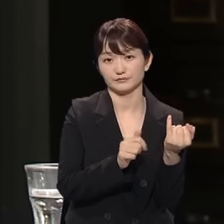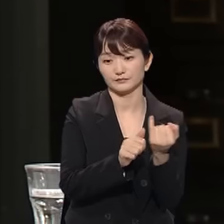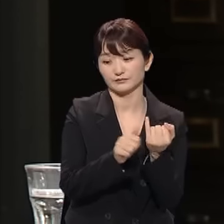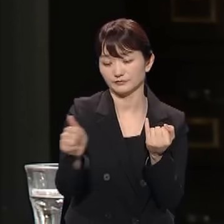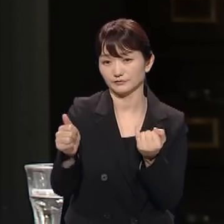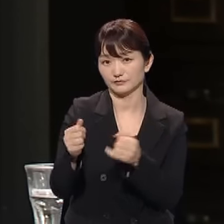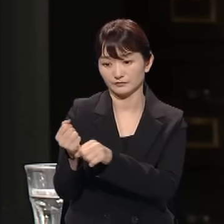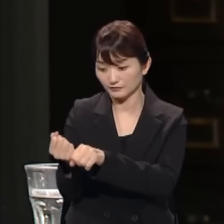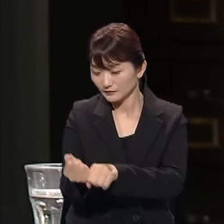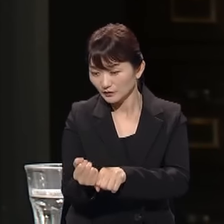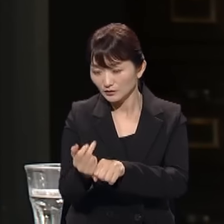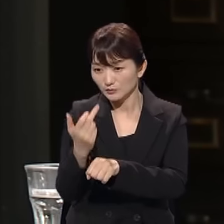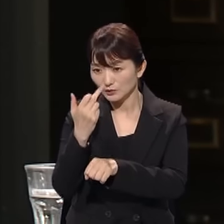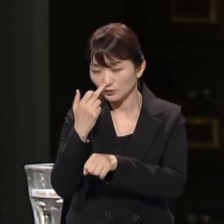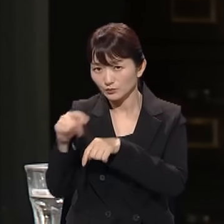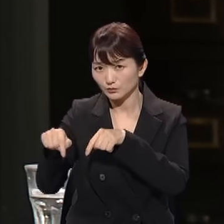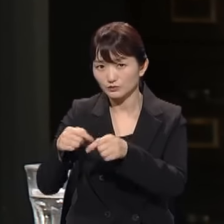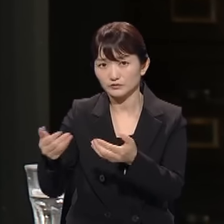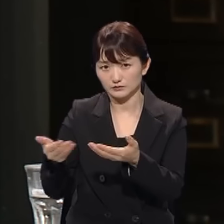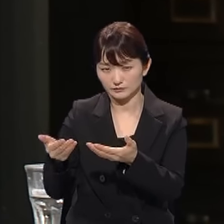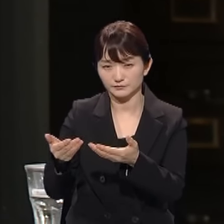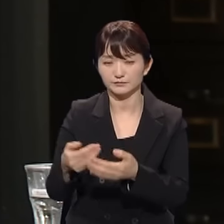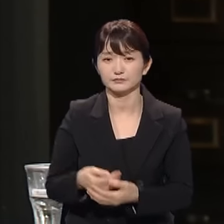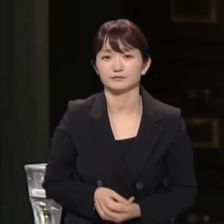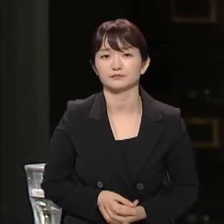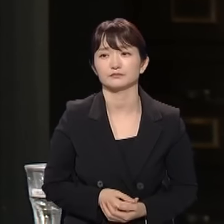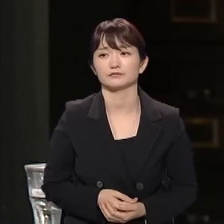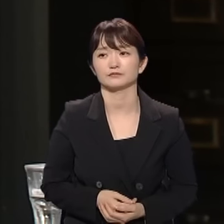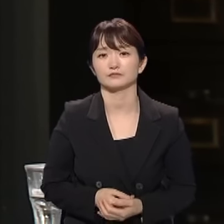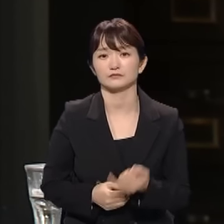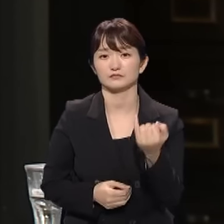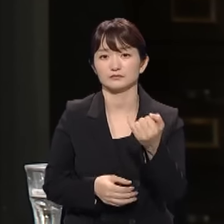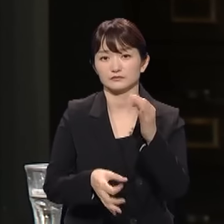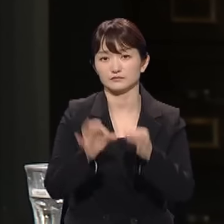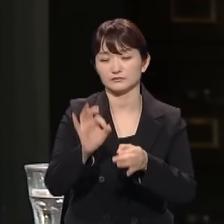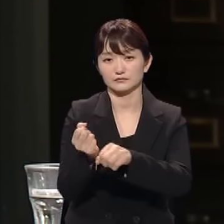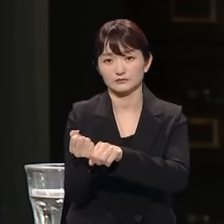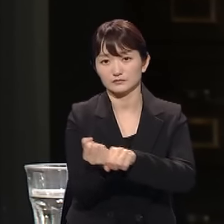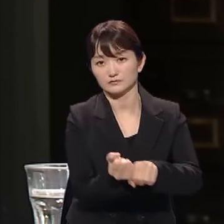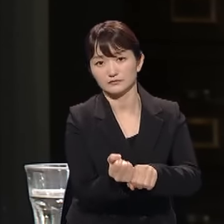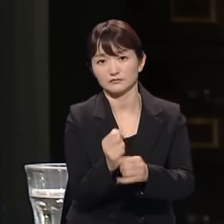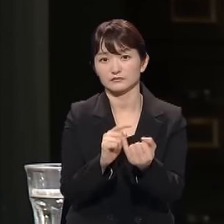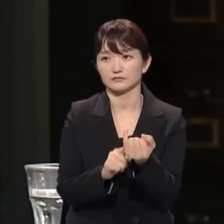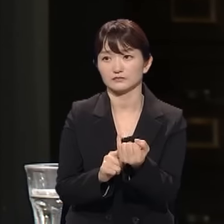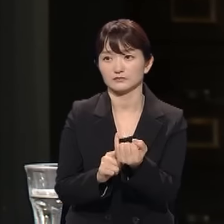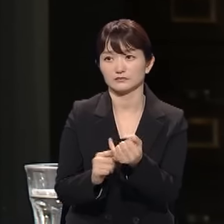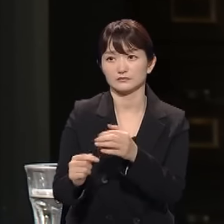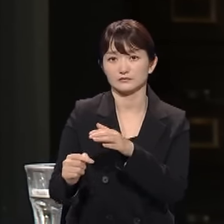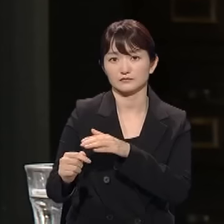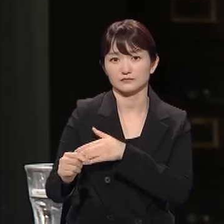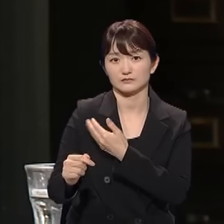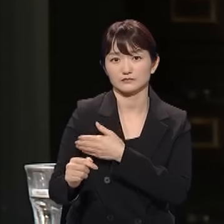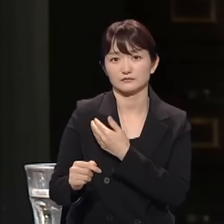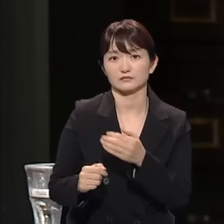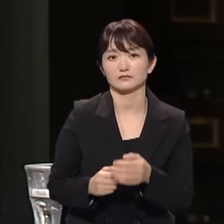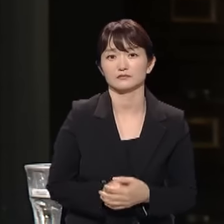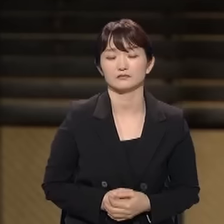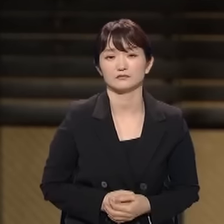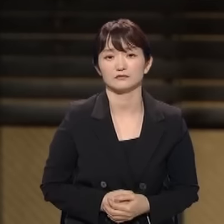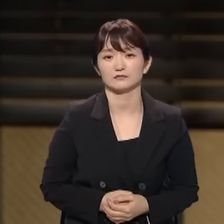골프 코치로 일을 하는데 여자 프로 골퍼와 불륜을 했다. 네,